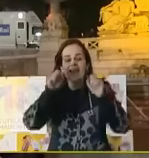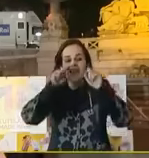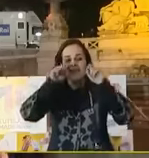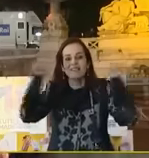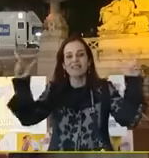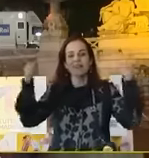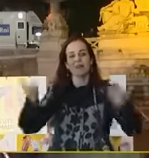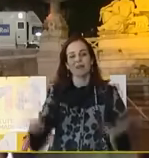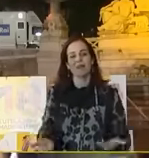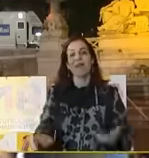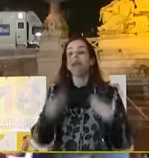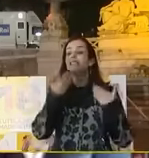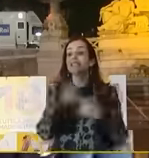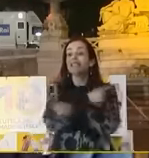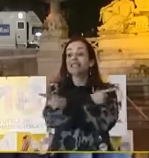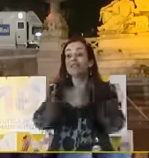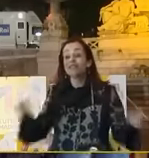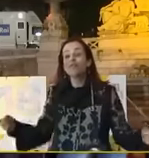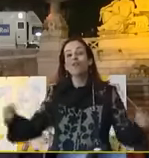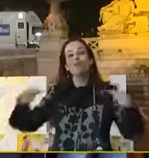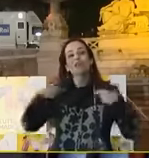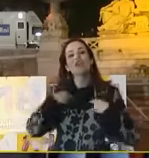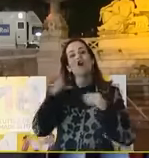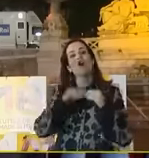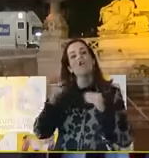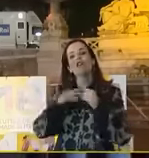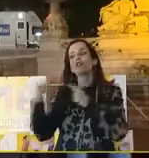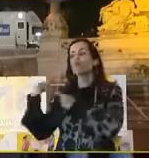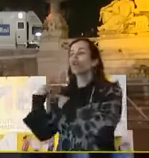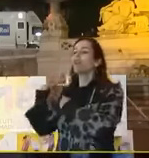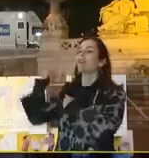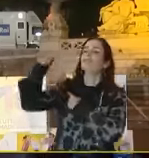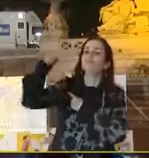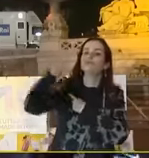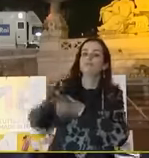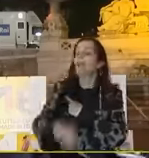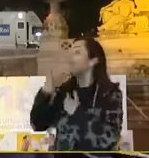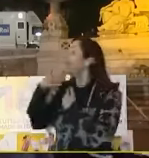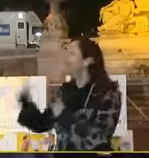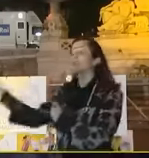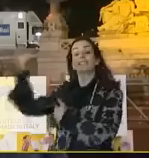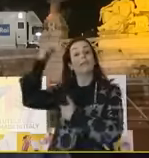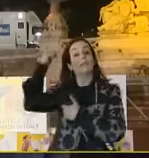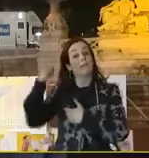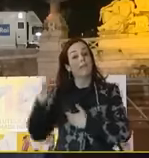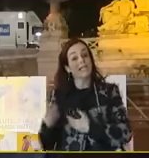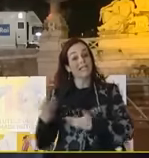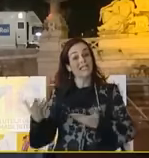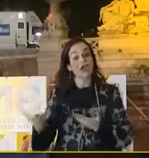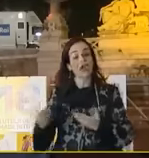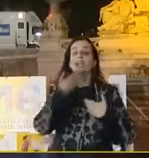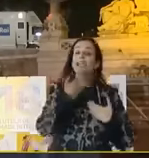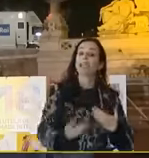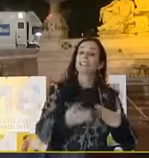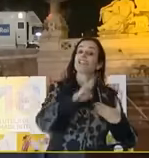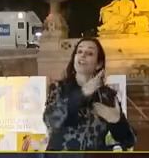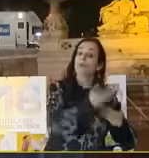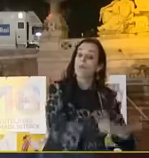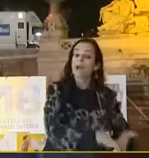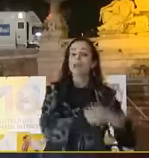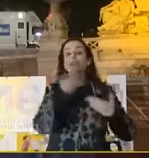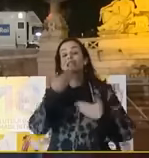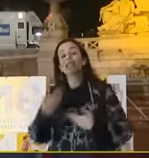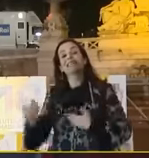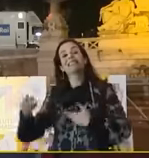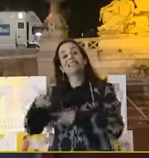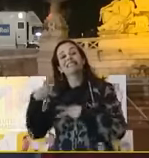io sono riuscito a fare tutto quello che ho fatto, grazie a Beppe, grazie a Gian Roberto, grazie a Selene e Marco,